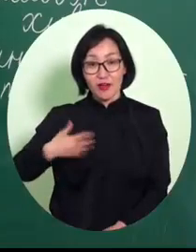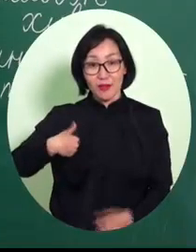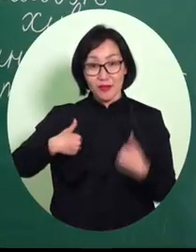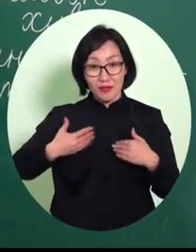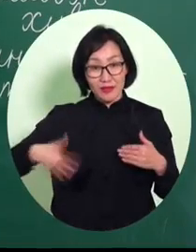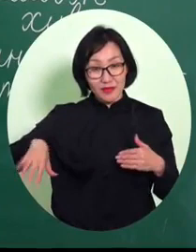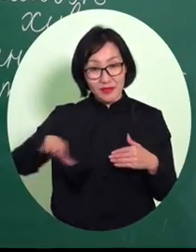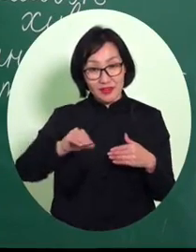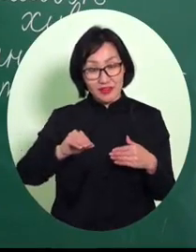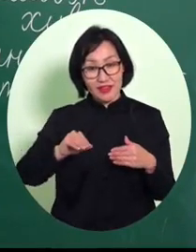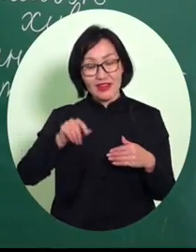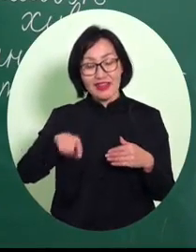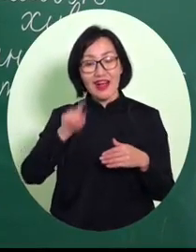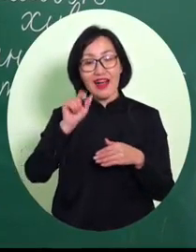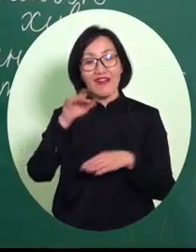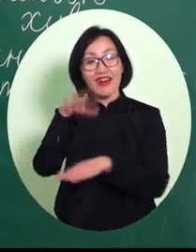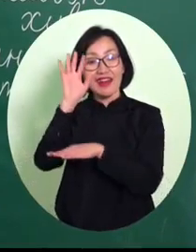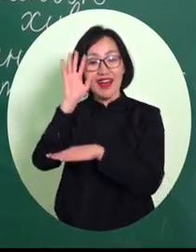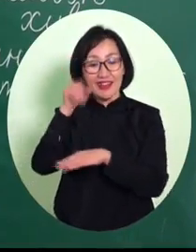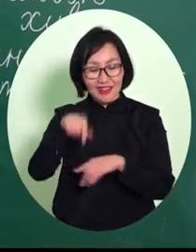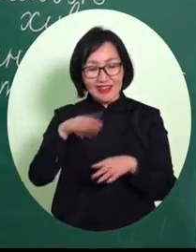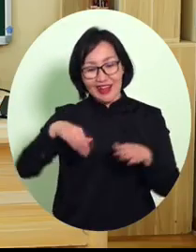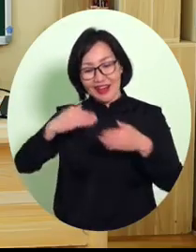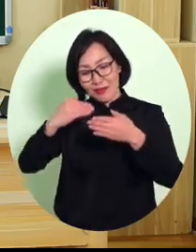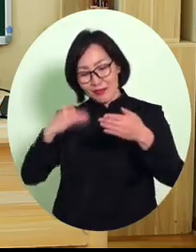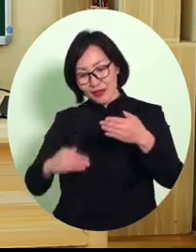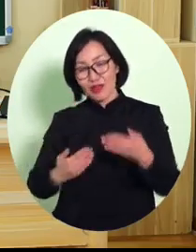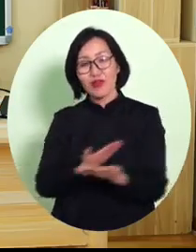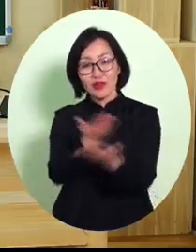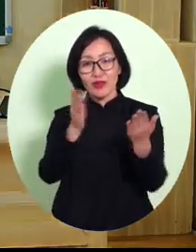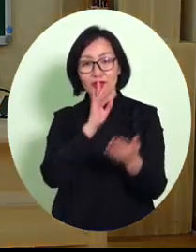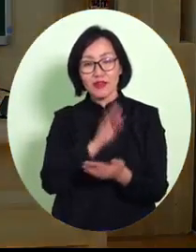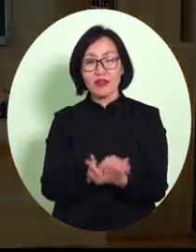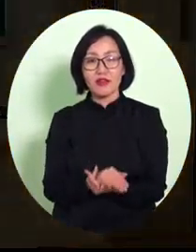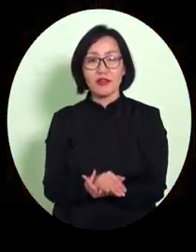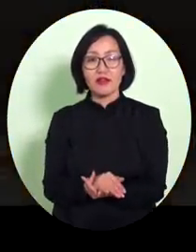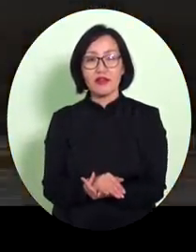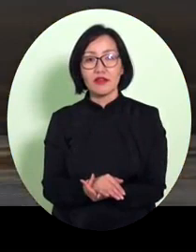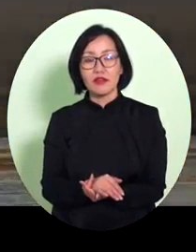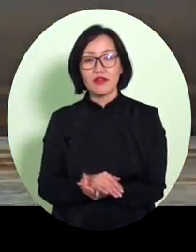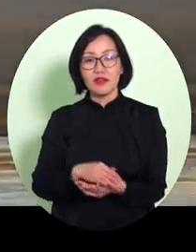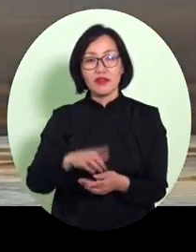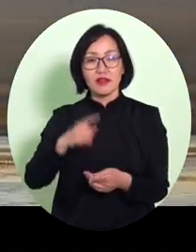За ингээд багш нь саяын хавар аялгаугаа дараагийн бадгийг сонсгоё багш нь.